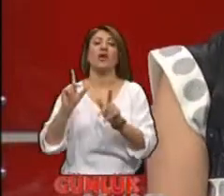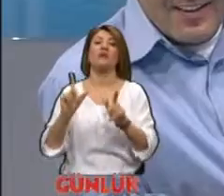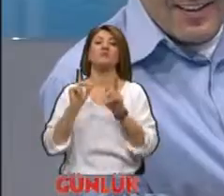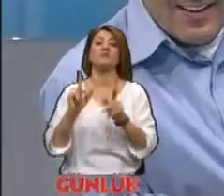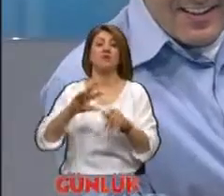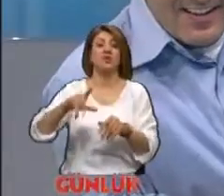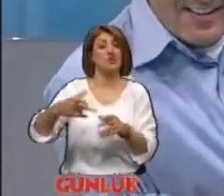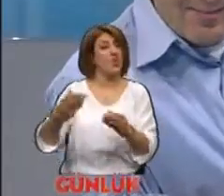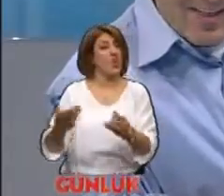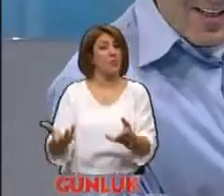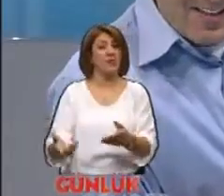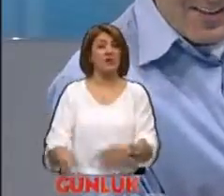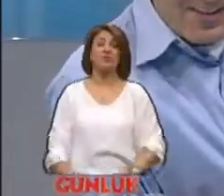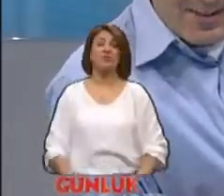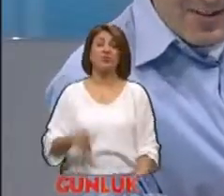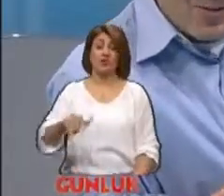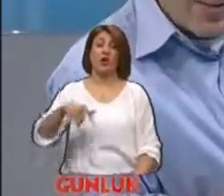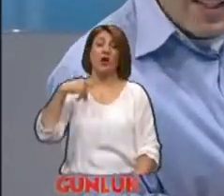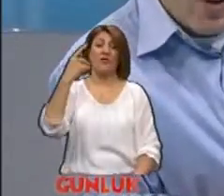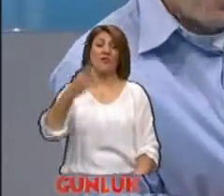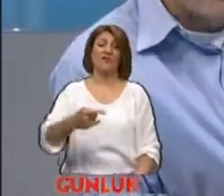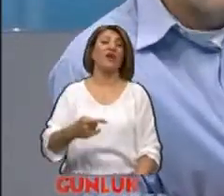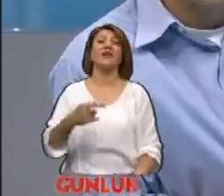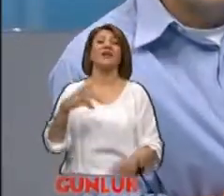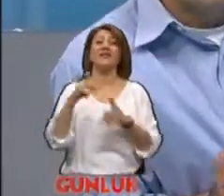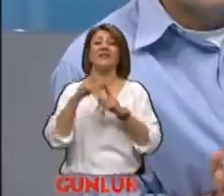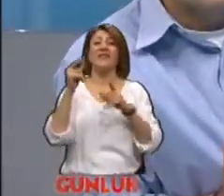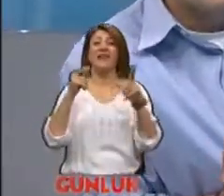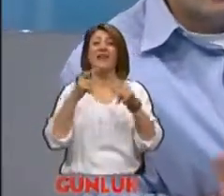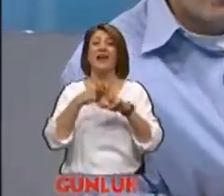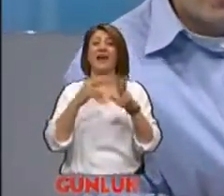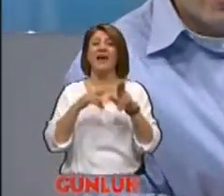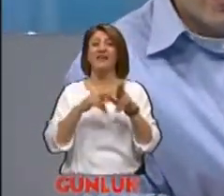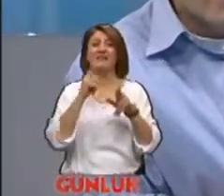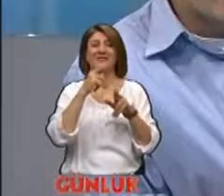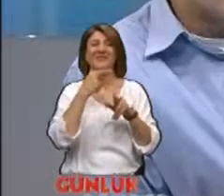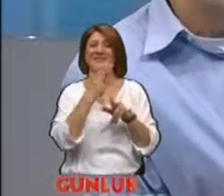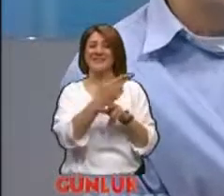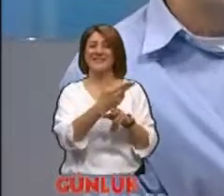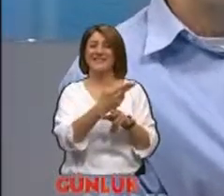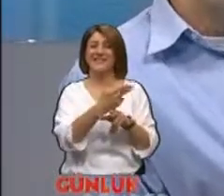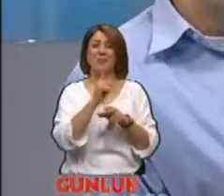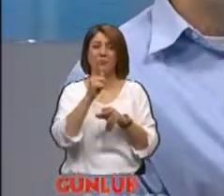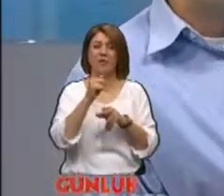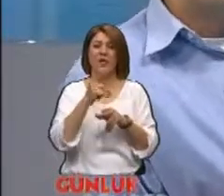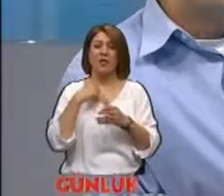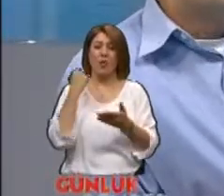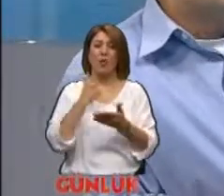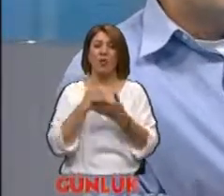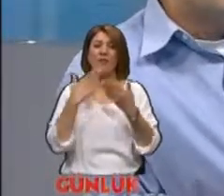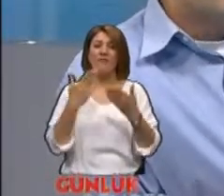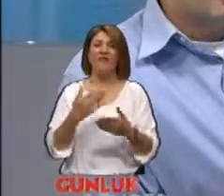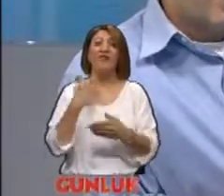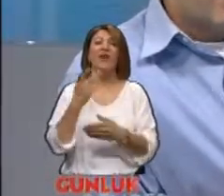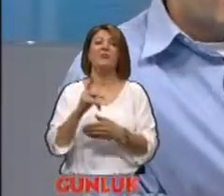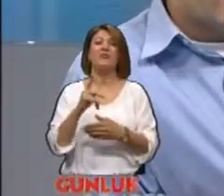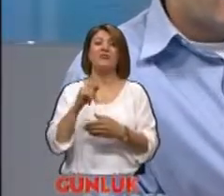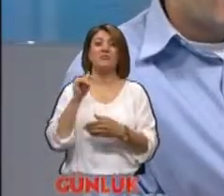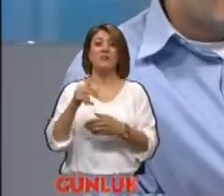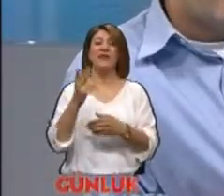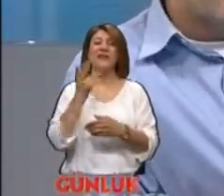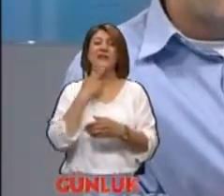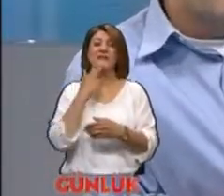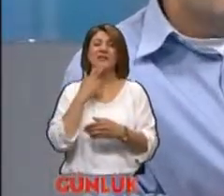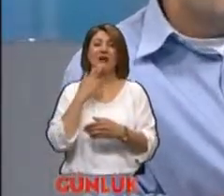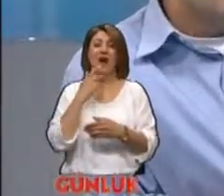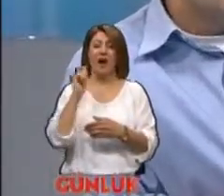Bu hafta Pınar diyorum, Dilek onay vermedi. Biraz sonu üzüntülü bitiyor diye de bir haber vardı. Kayınvalidesine el bombasıyla